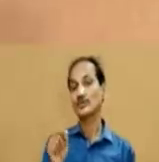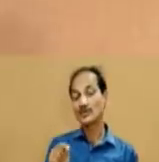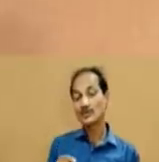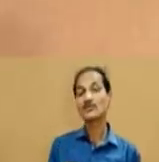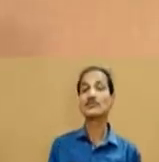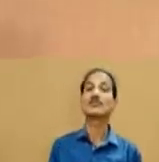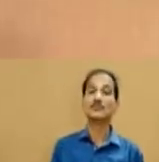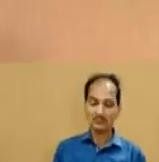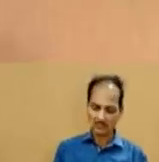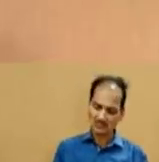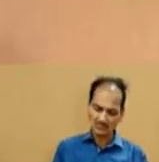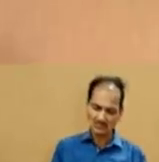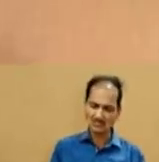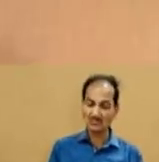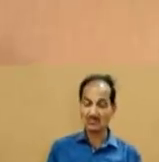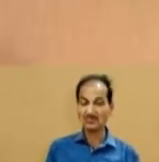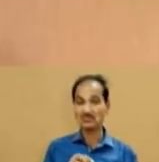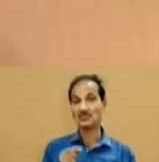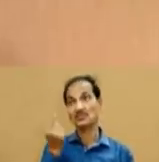କରୋନାର ଗତିରୋଧ କରିବା।